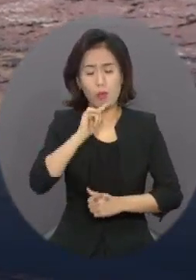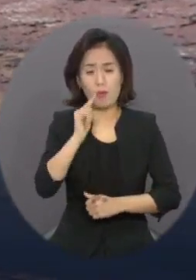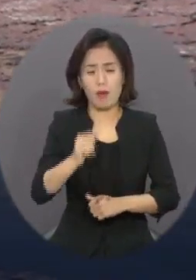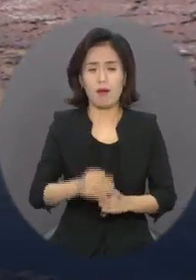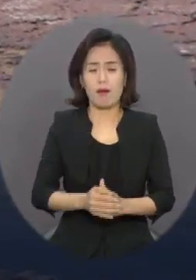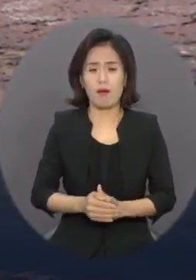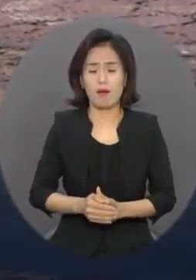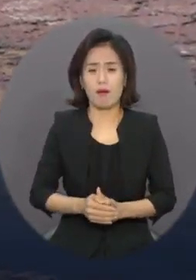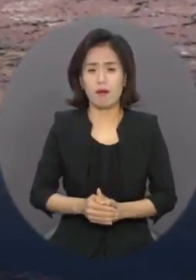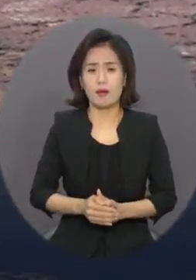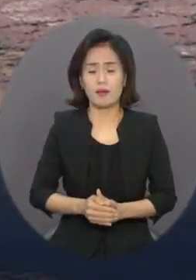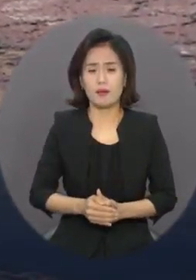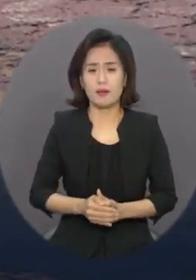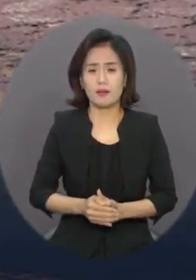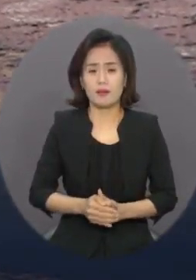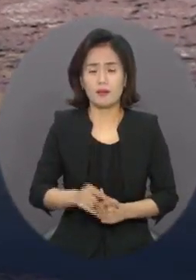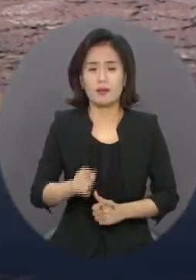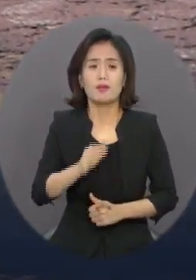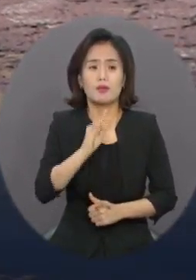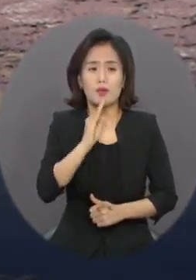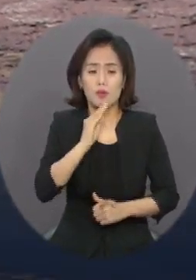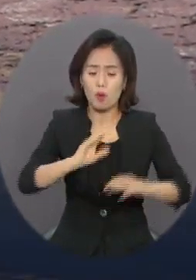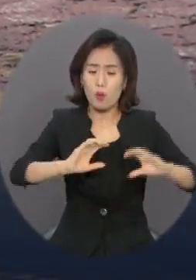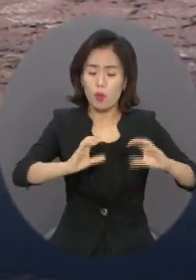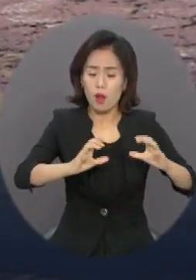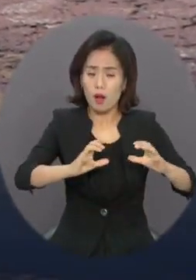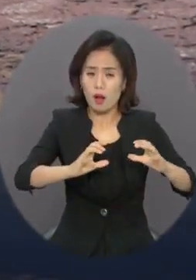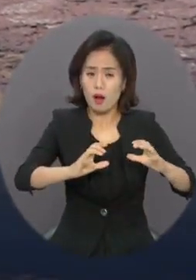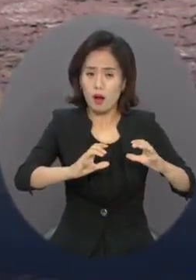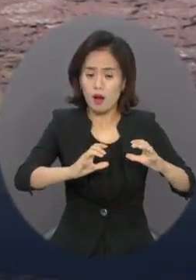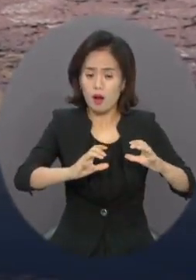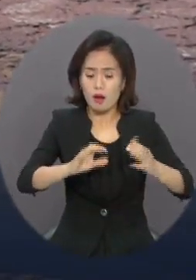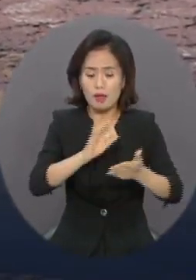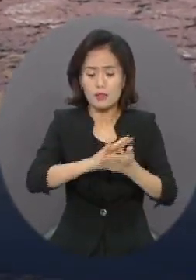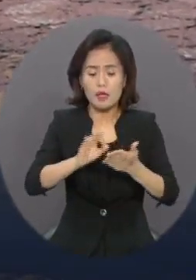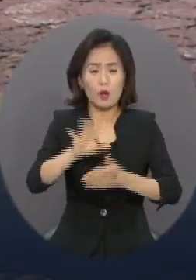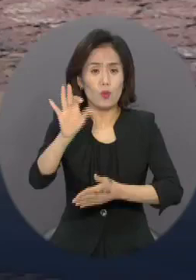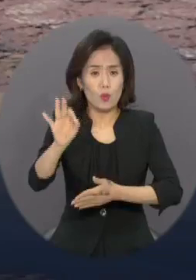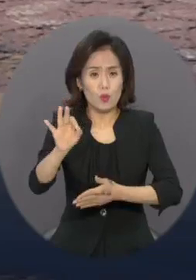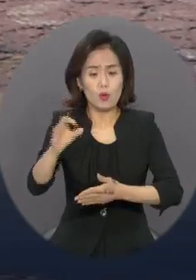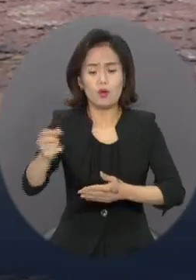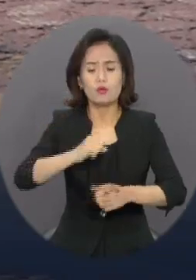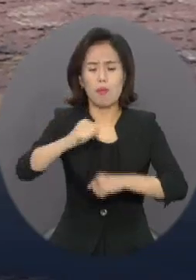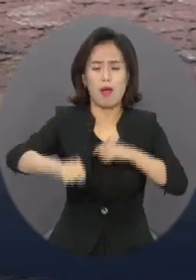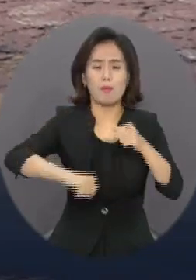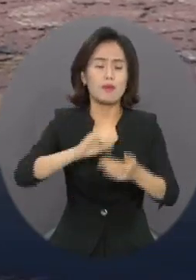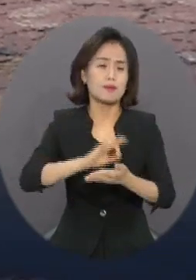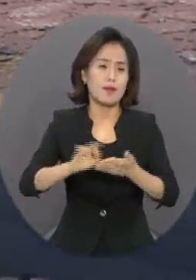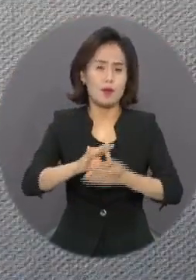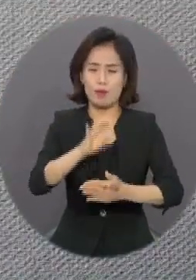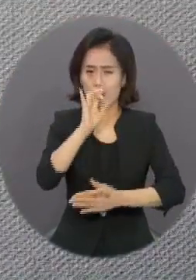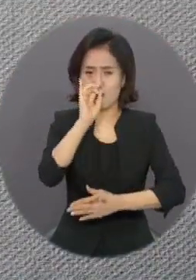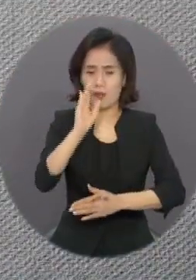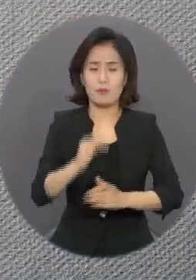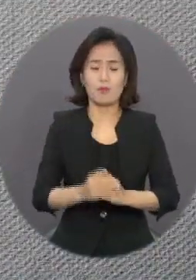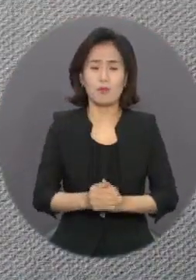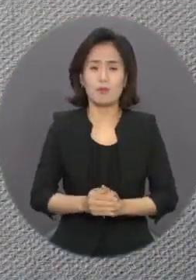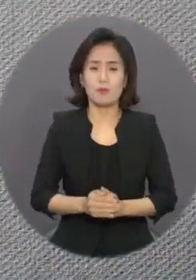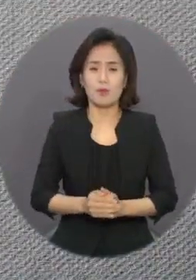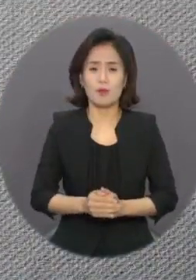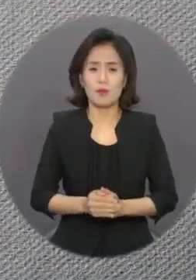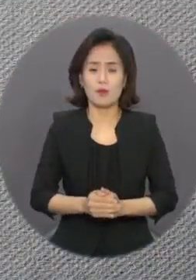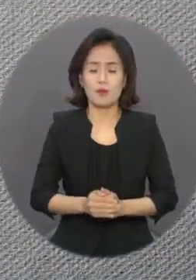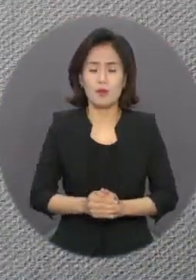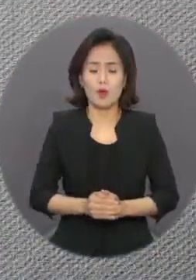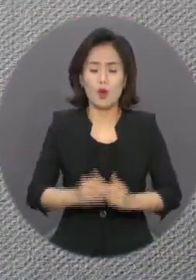에이? 그거는 그것이 국가에서 아니 나라에서 쓰는 돈을 지구가 만들어 쓰면 안 되지. 이런 가운데